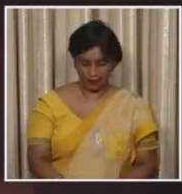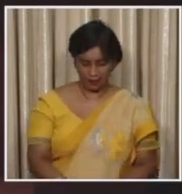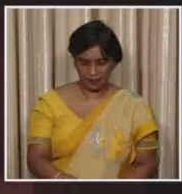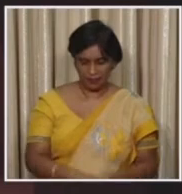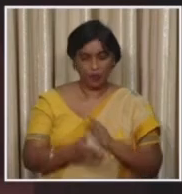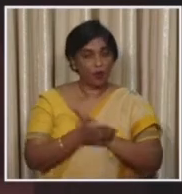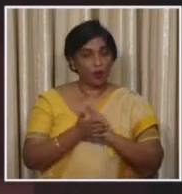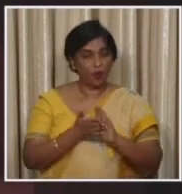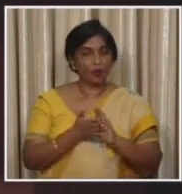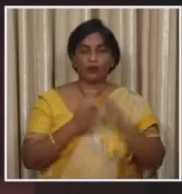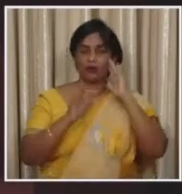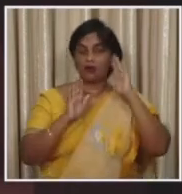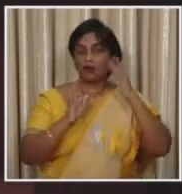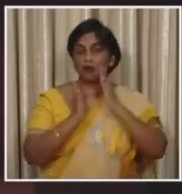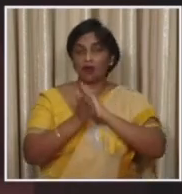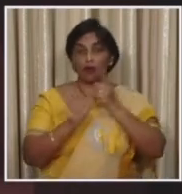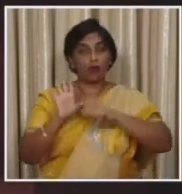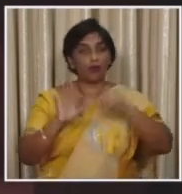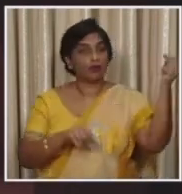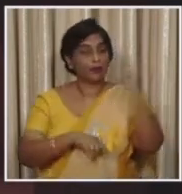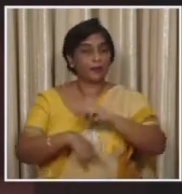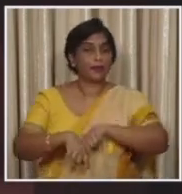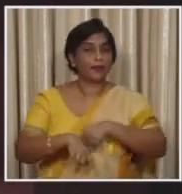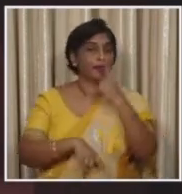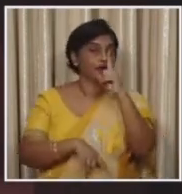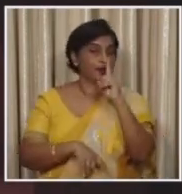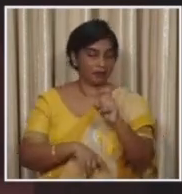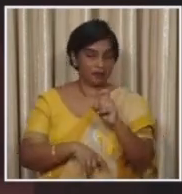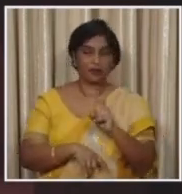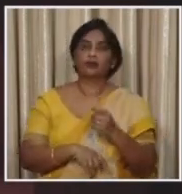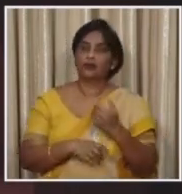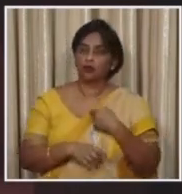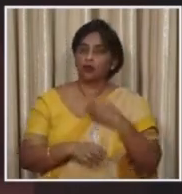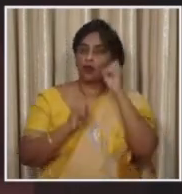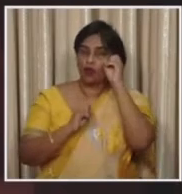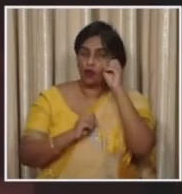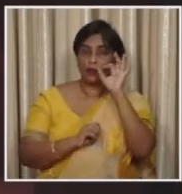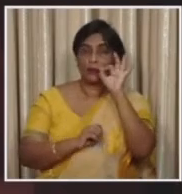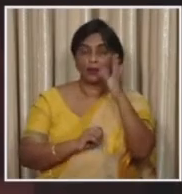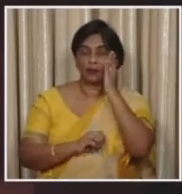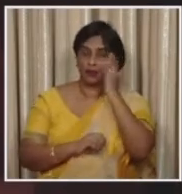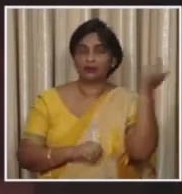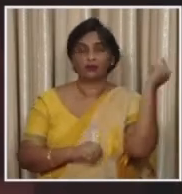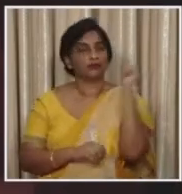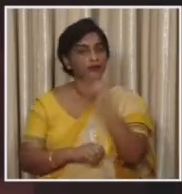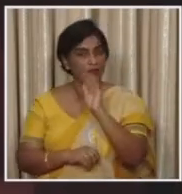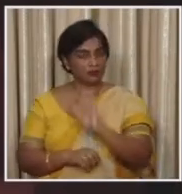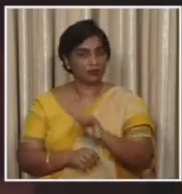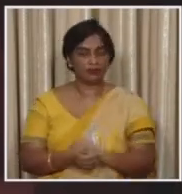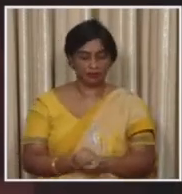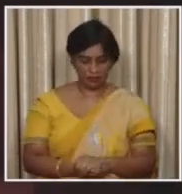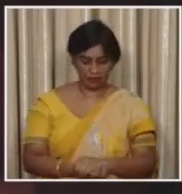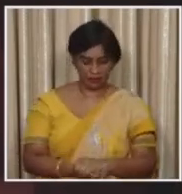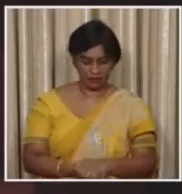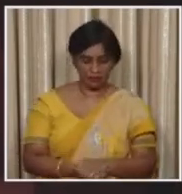South Africa we had to wake up around 5 a.m. to come here. එතකොට මේ කවුද කියන්නේ?